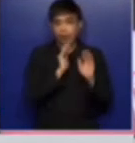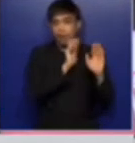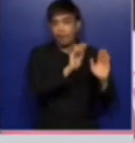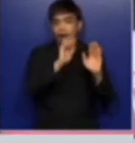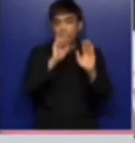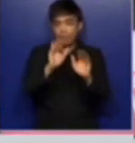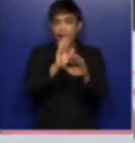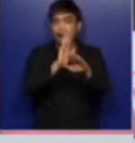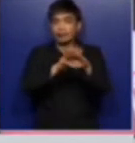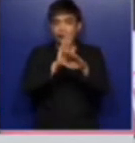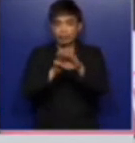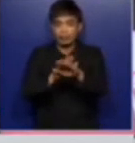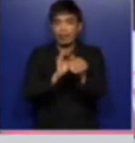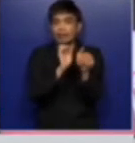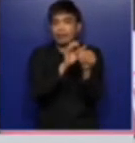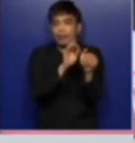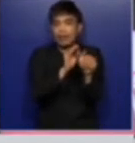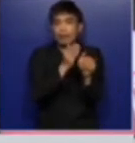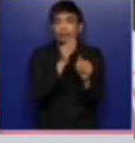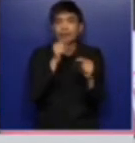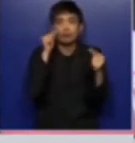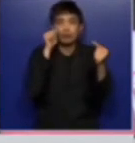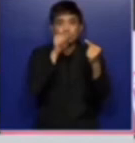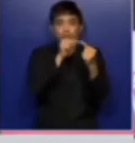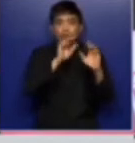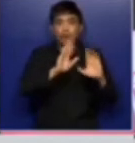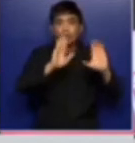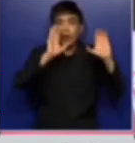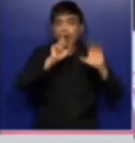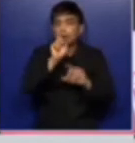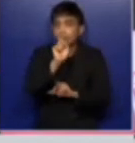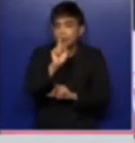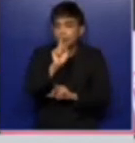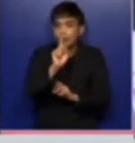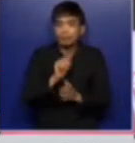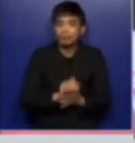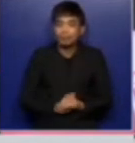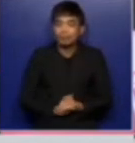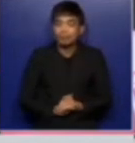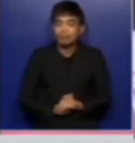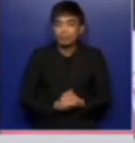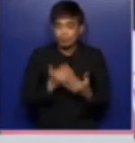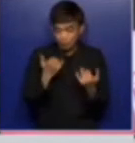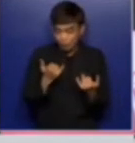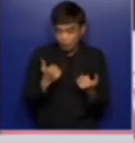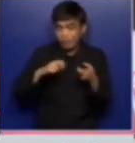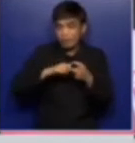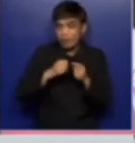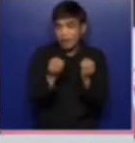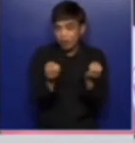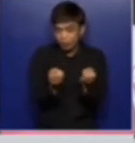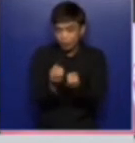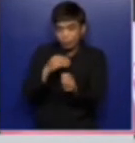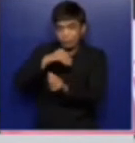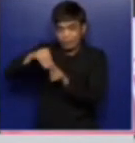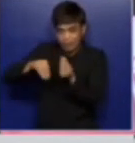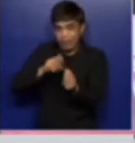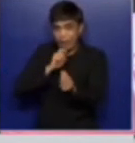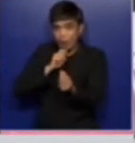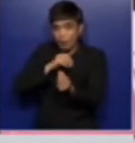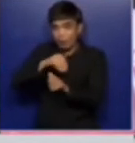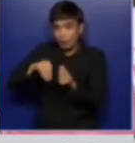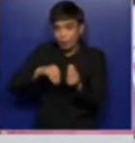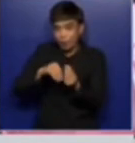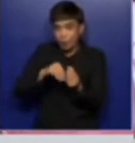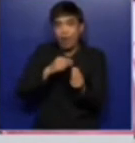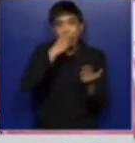ข้อท้วงติงไปยังรัฐบาลว่าในรัฐในสถานการณ์เศรษฐกิจเฟื่องเฟืองเช่นนี้ประเ